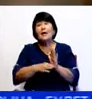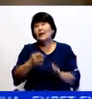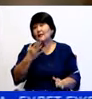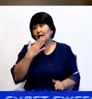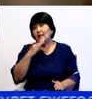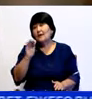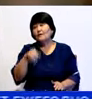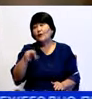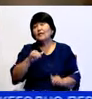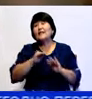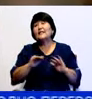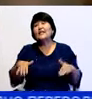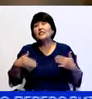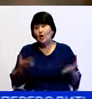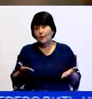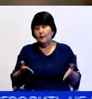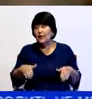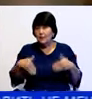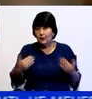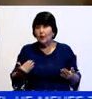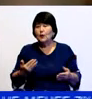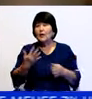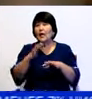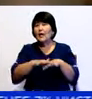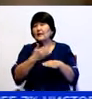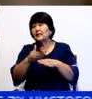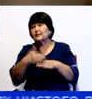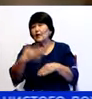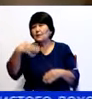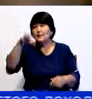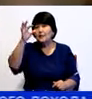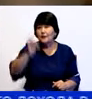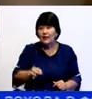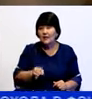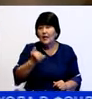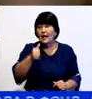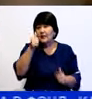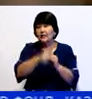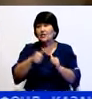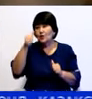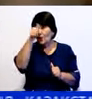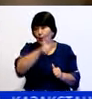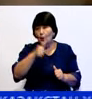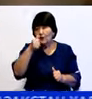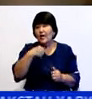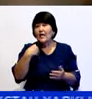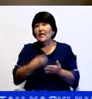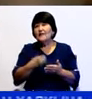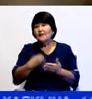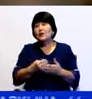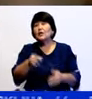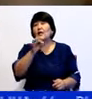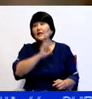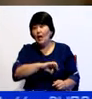«Национальный фонд детям». Предлагаю отчислять 50% от ежегодного инвестиционного